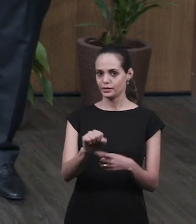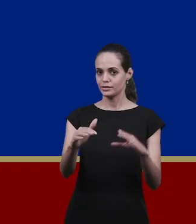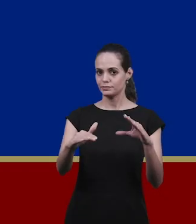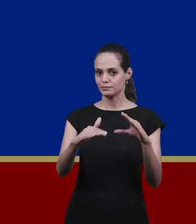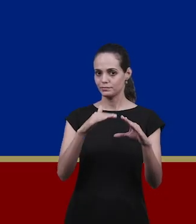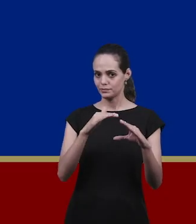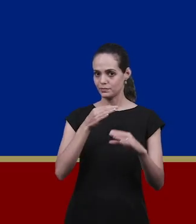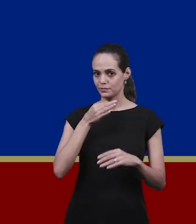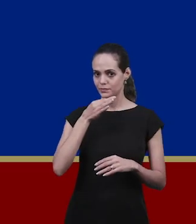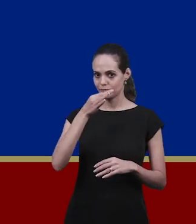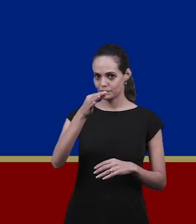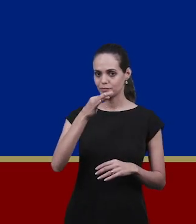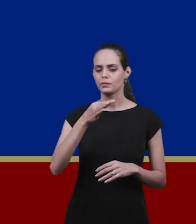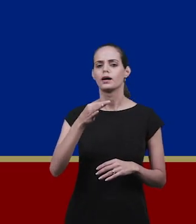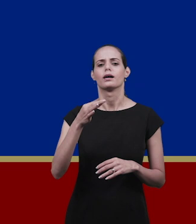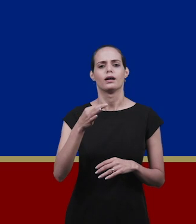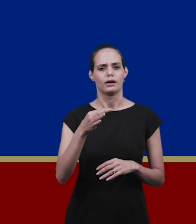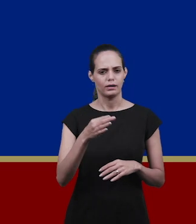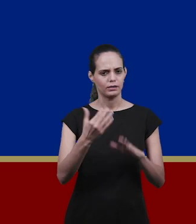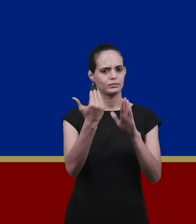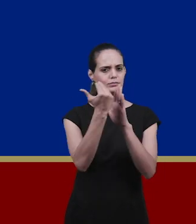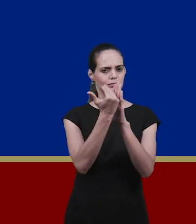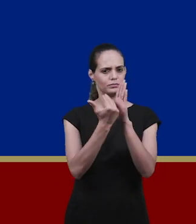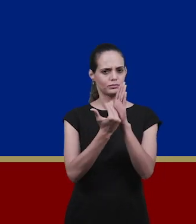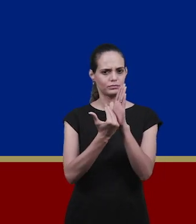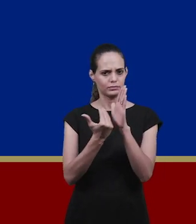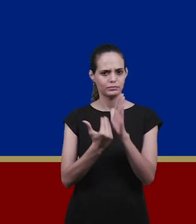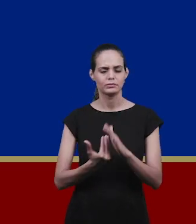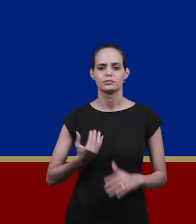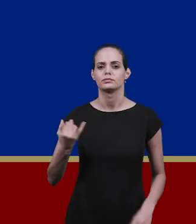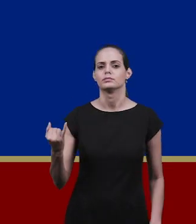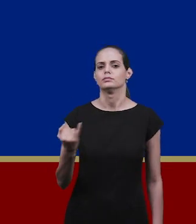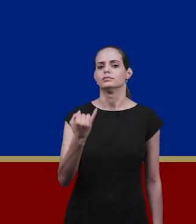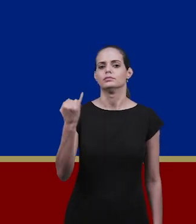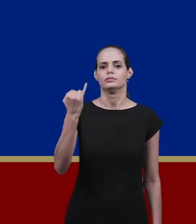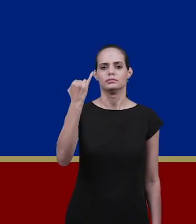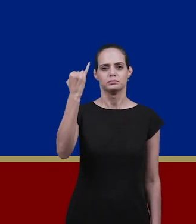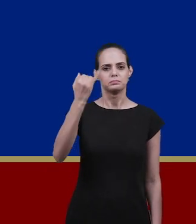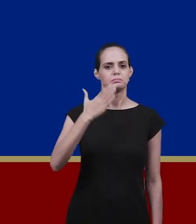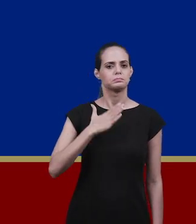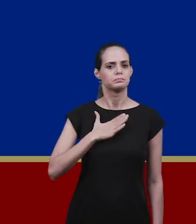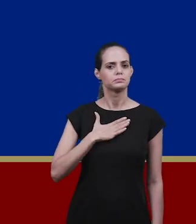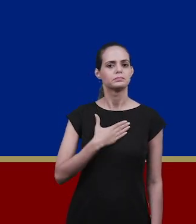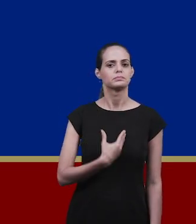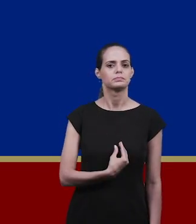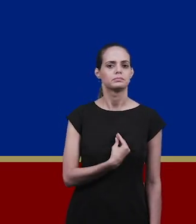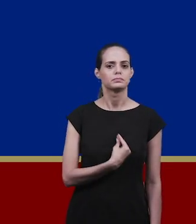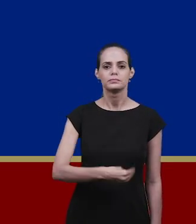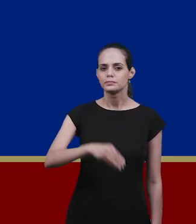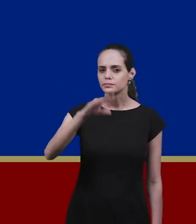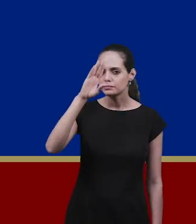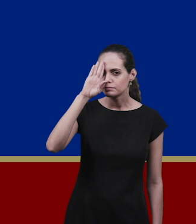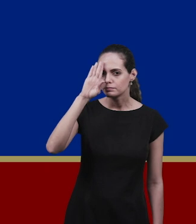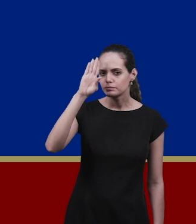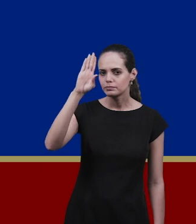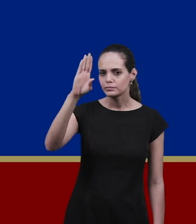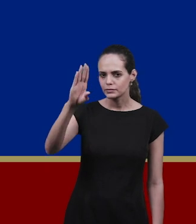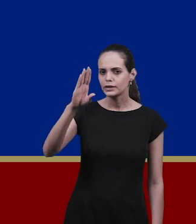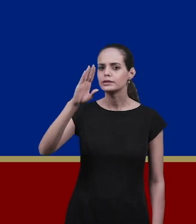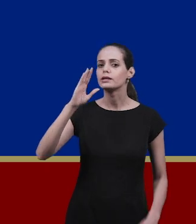envoyé par Yas da Silva, qui ainsi nous a dit: la programmation est très importante pour